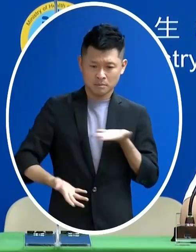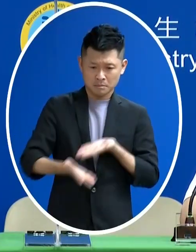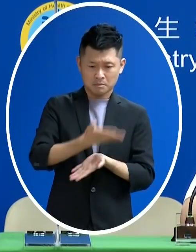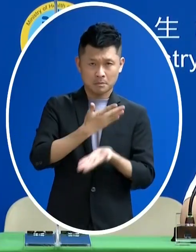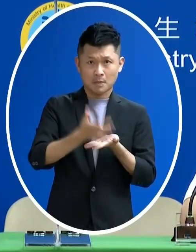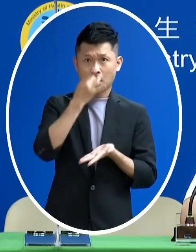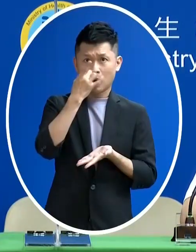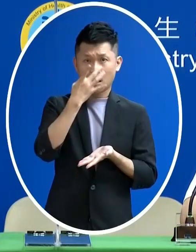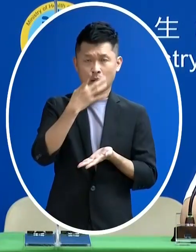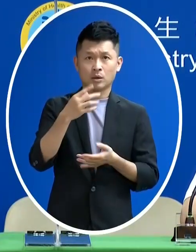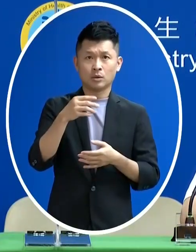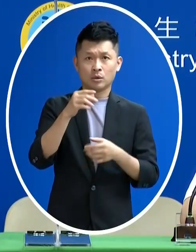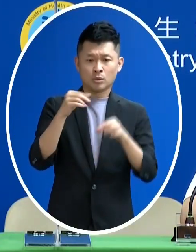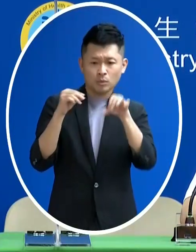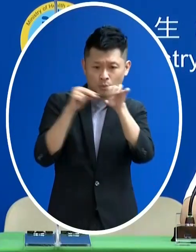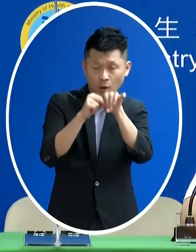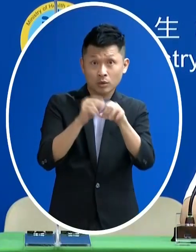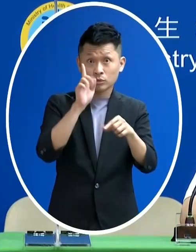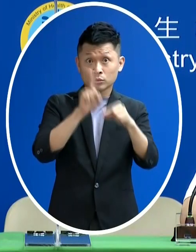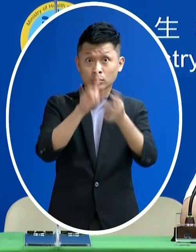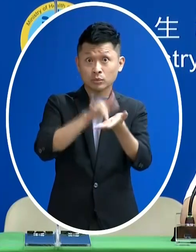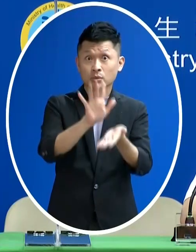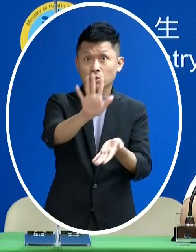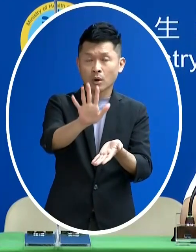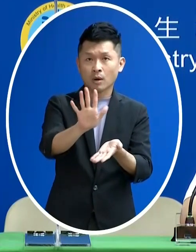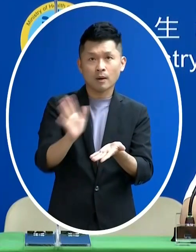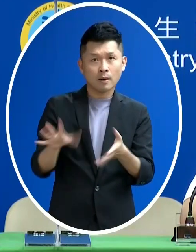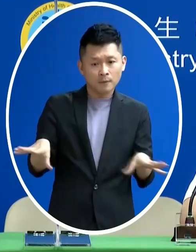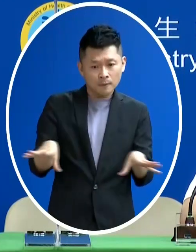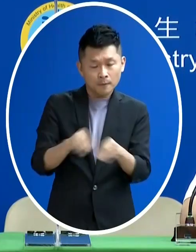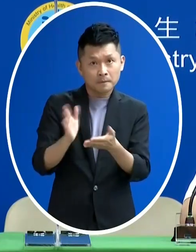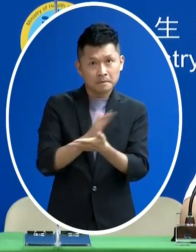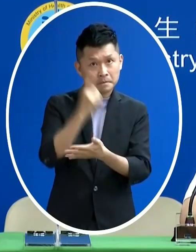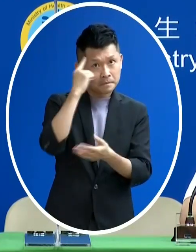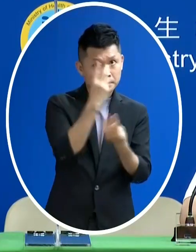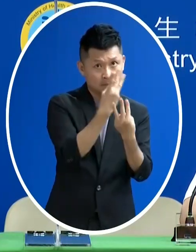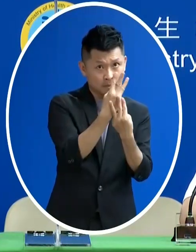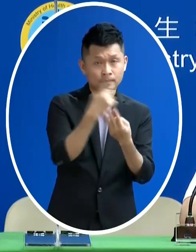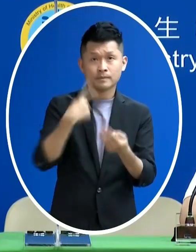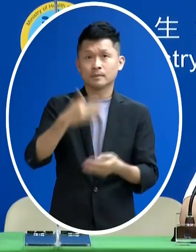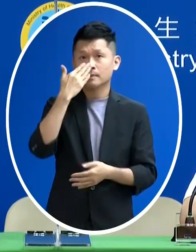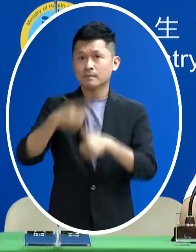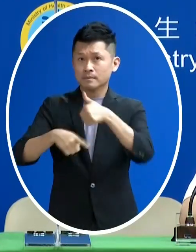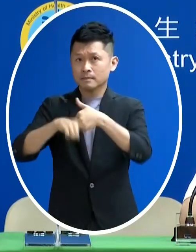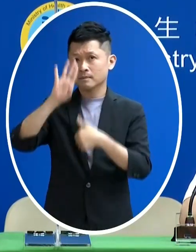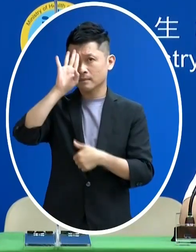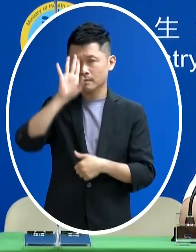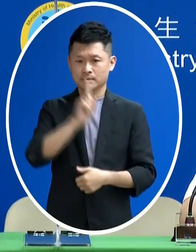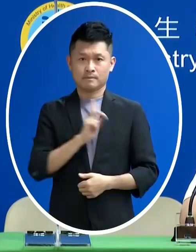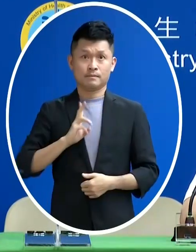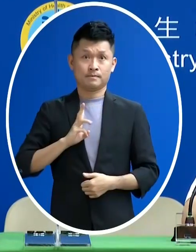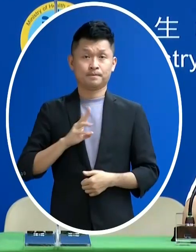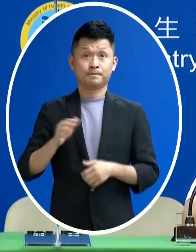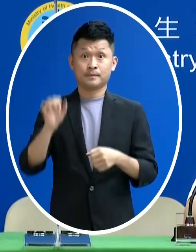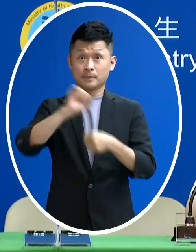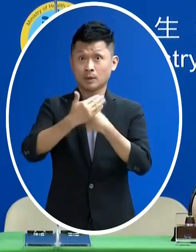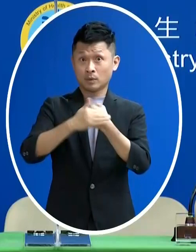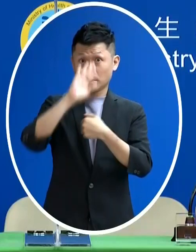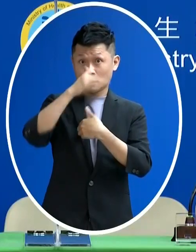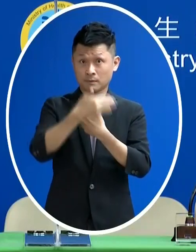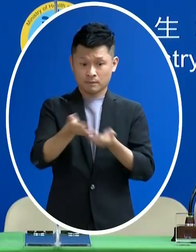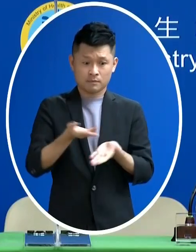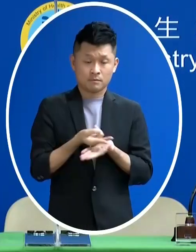毒的状况，所以综合起来看起来是有脑炎，可能也有败血症的一个情形，所以收治到加护病房插管